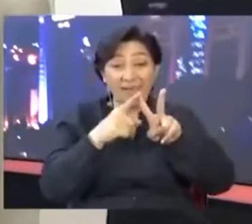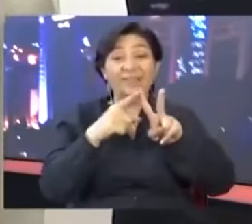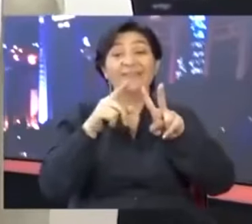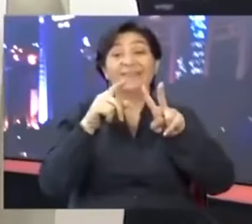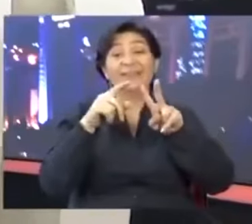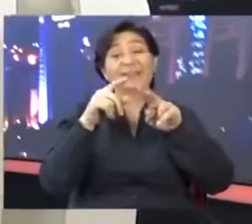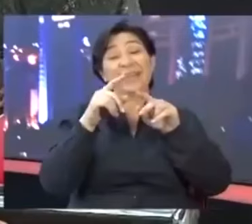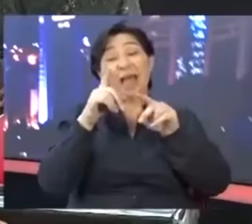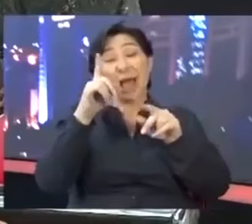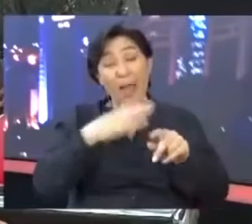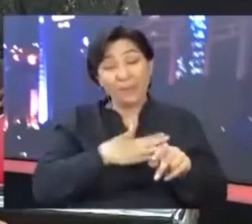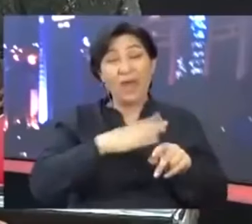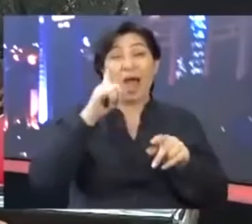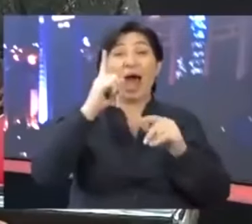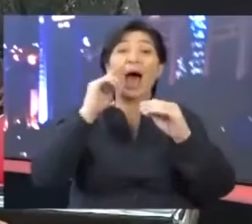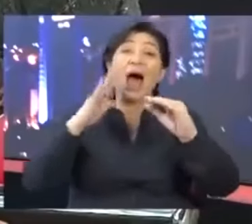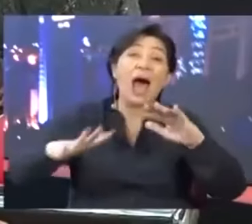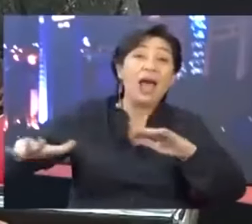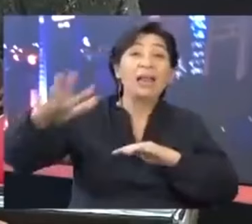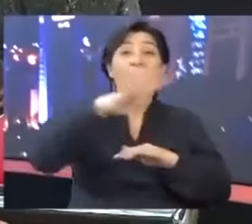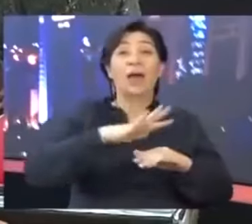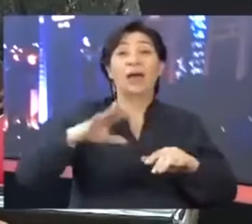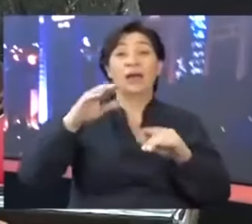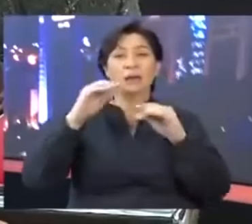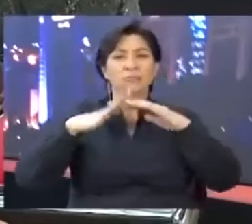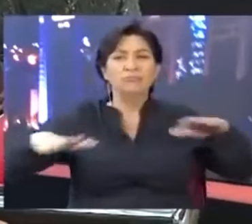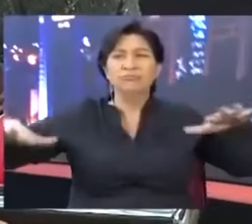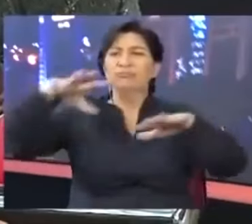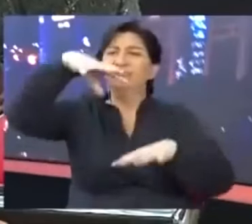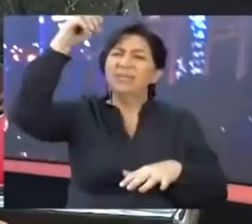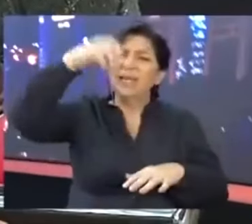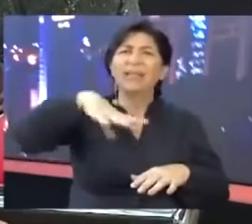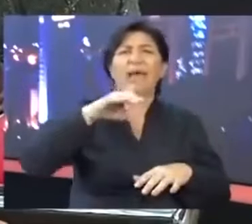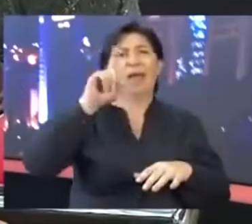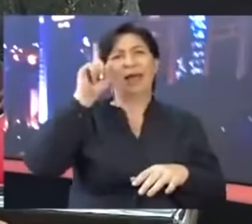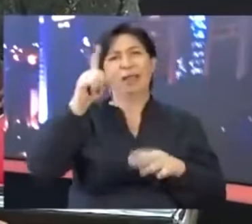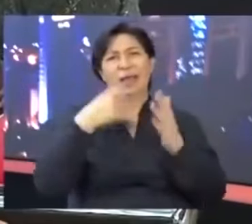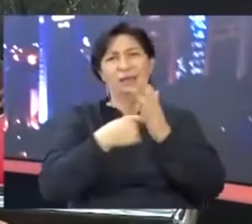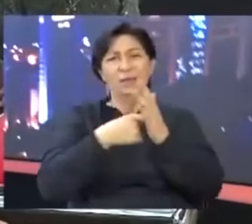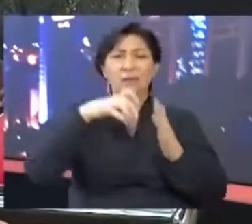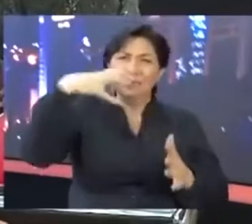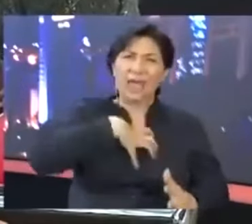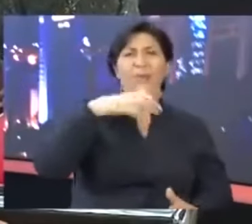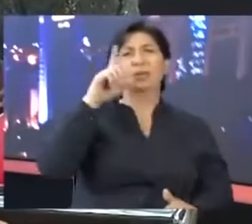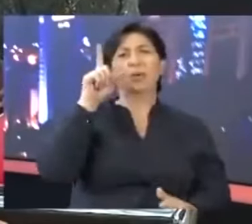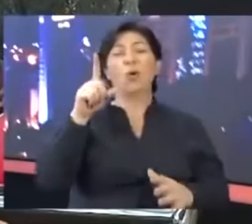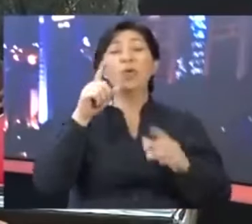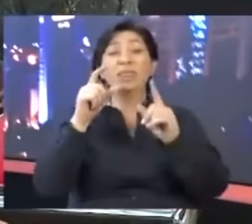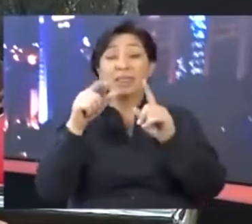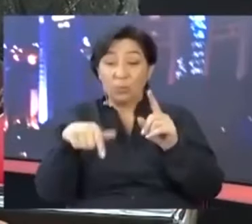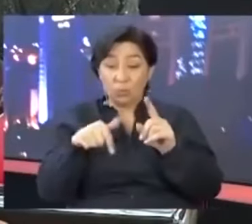adıyla hamd alemlerin Rabbi allah'adır rahmandır rahimdir O din